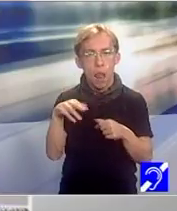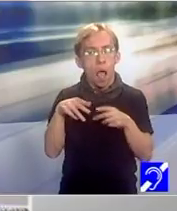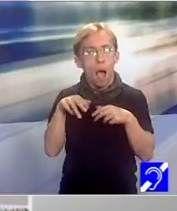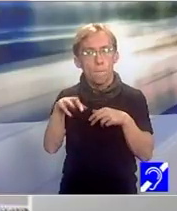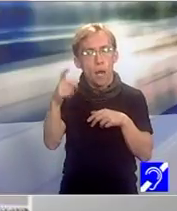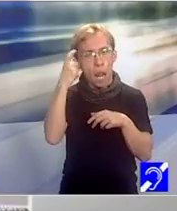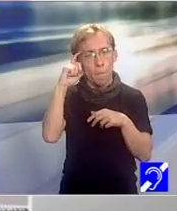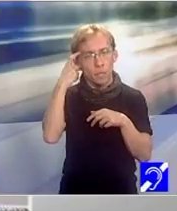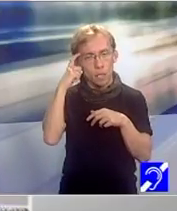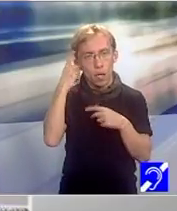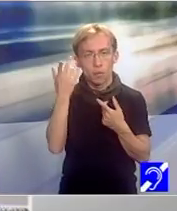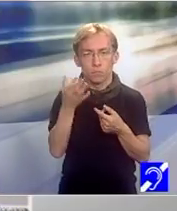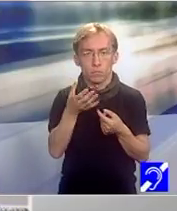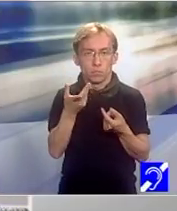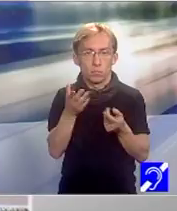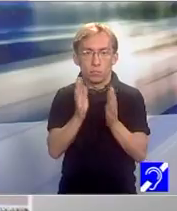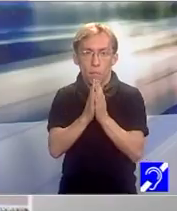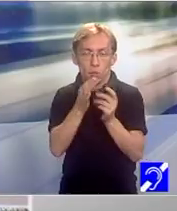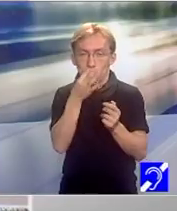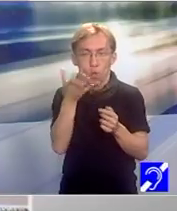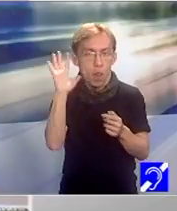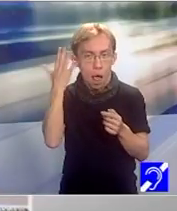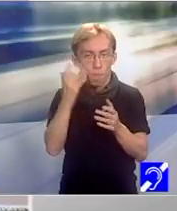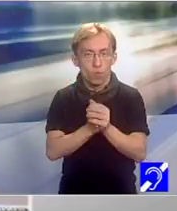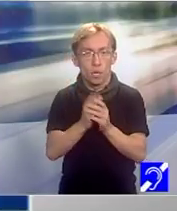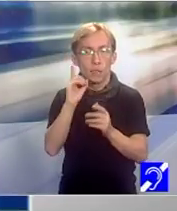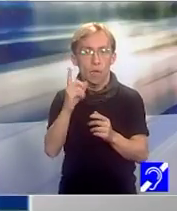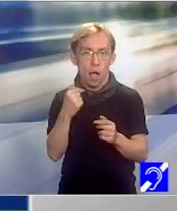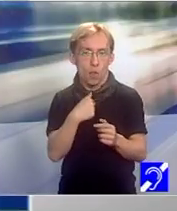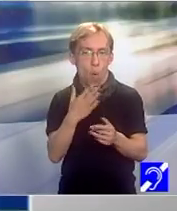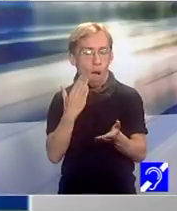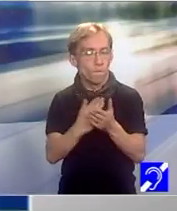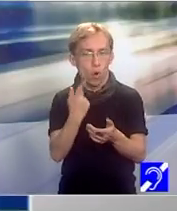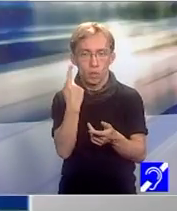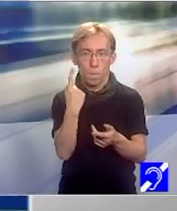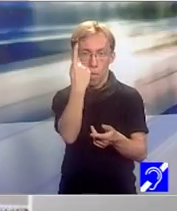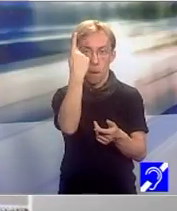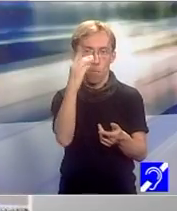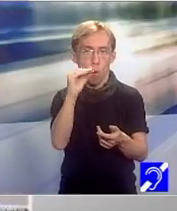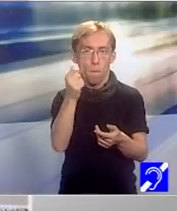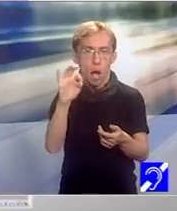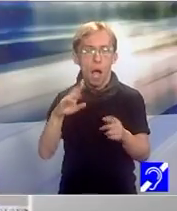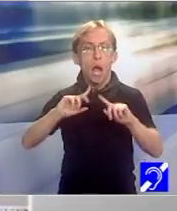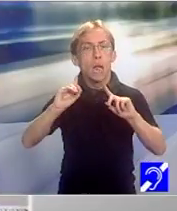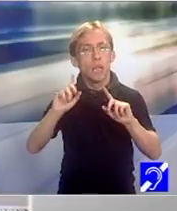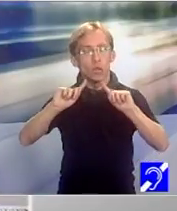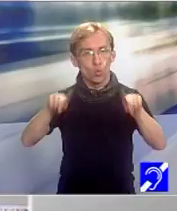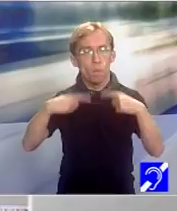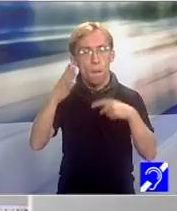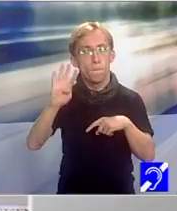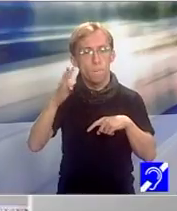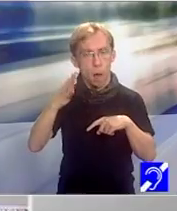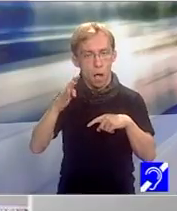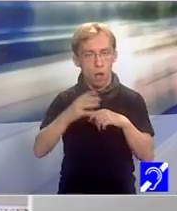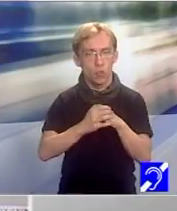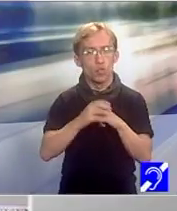rugat frumos să fiu nebună, dar nu mi-a ieșit. Am fost, cred că, singurul pacient care și-a dorit asta. După 14 șocuri anafilactice și o